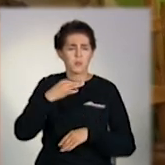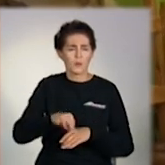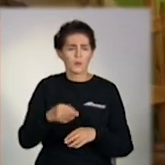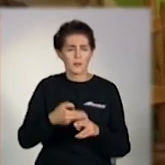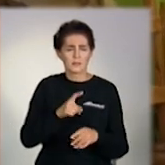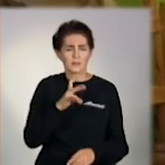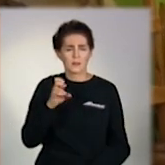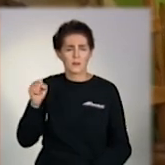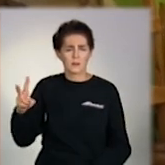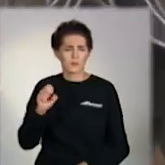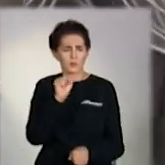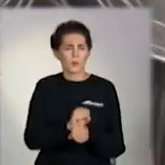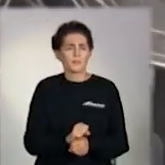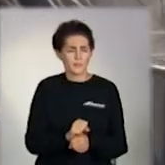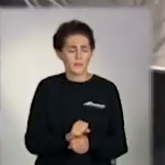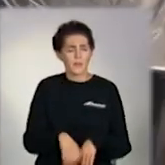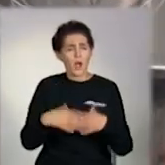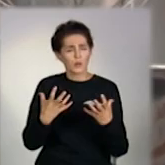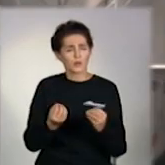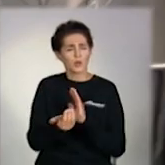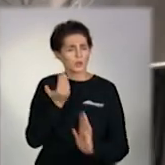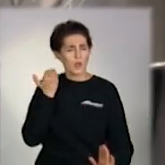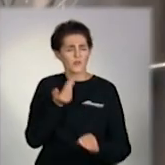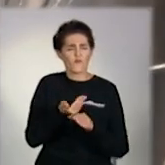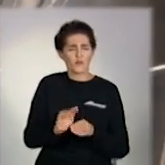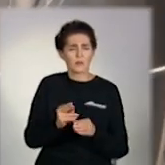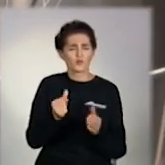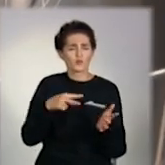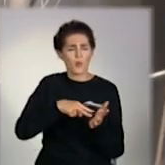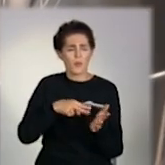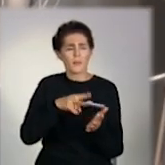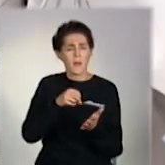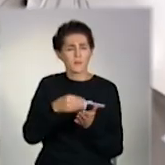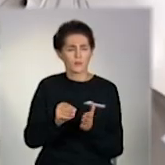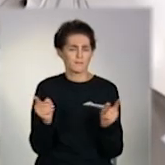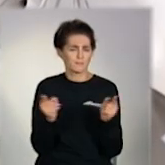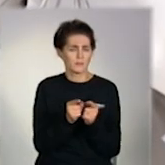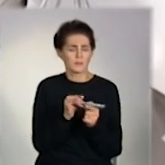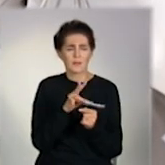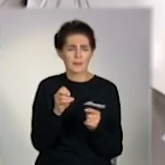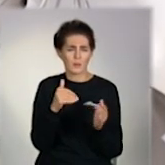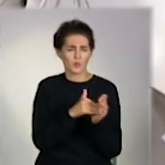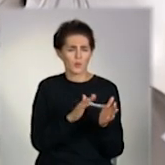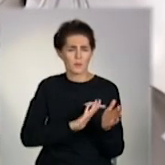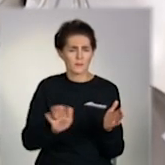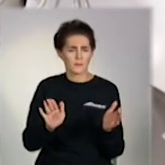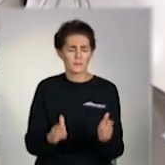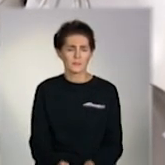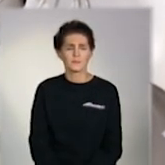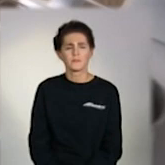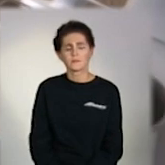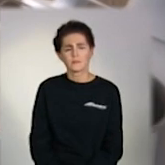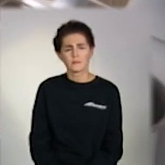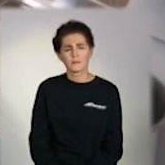него это знак «стоп». Також треба заздалегідь виділити певну суму на покупки і більше неї не чіпати. Надія Торопенко,